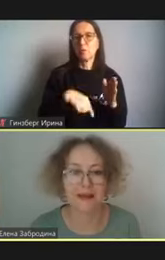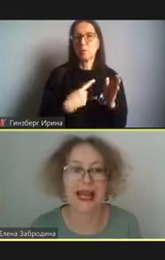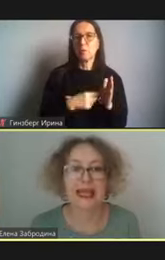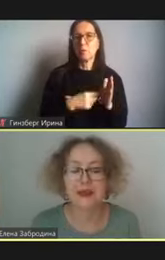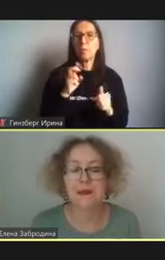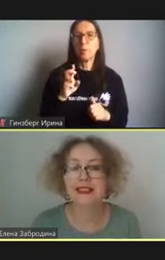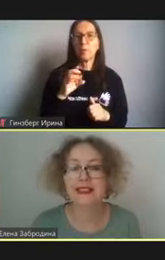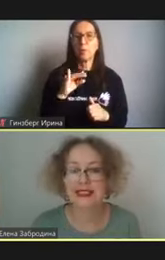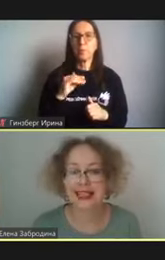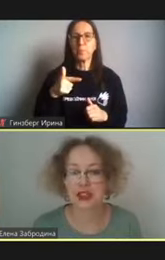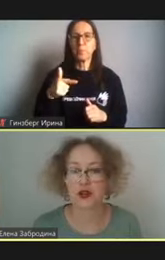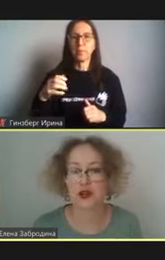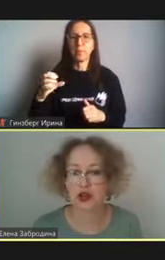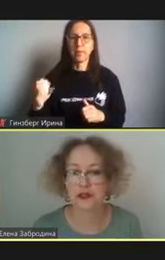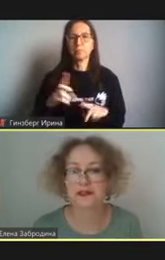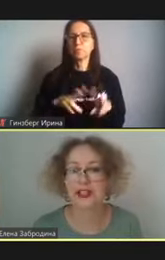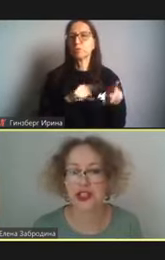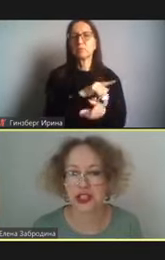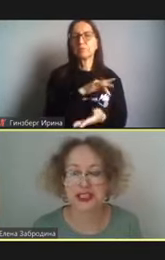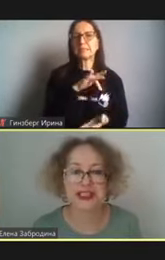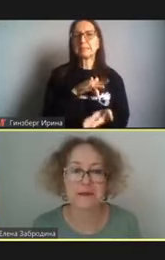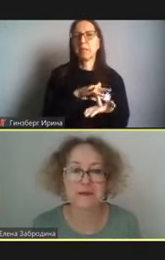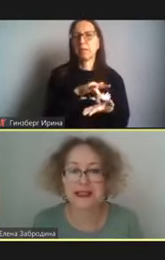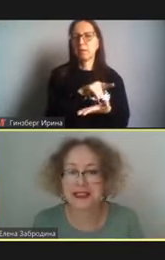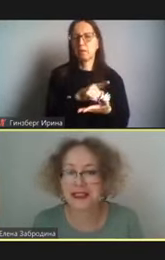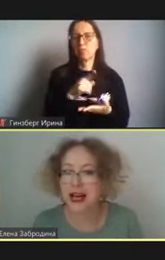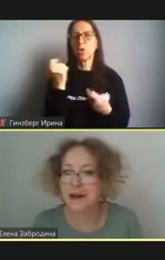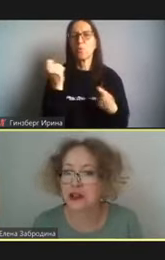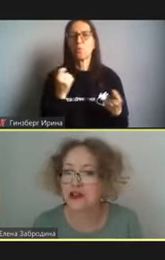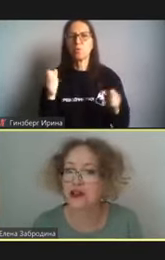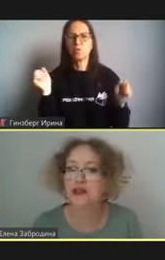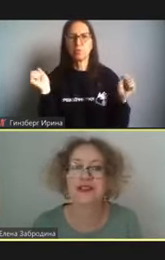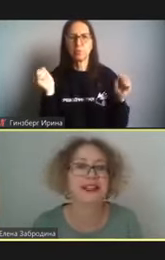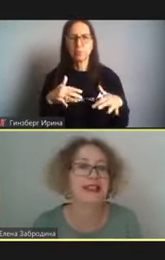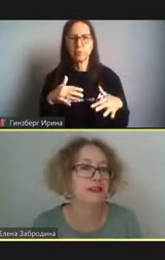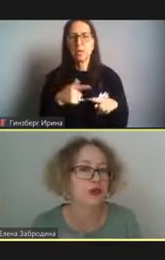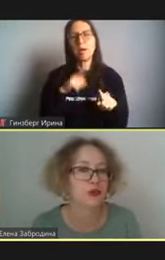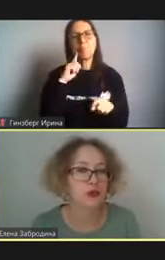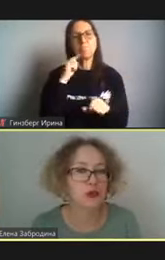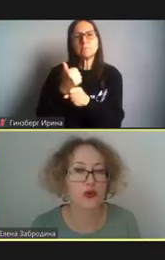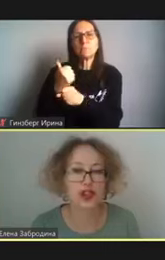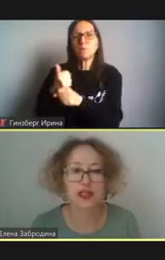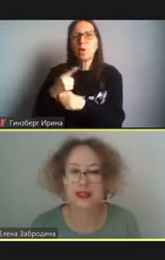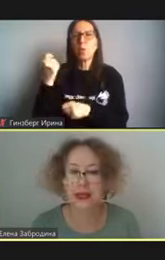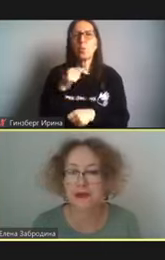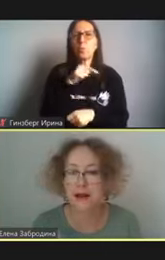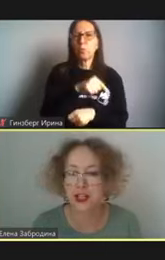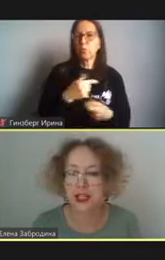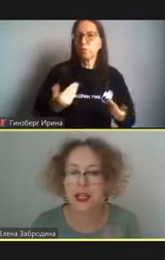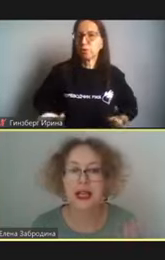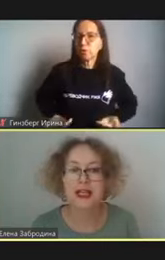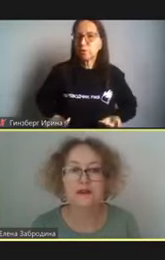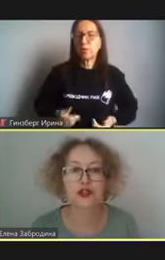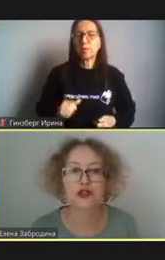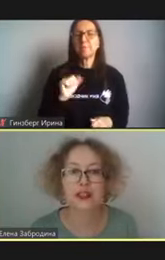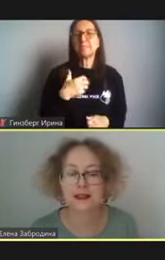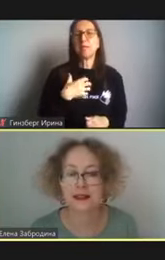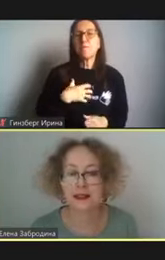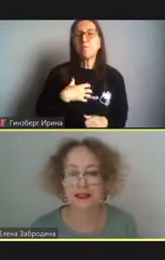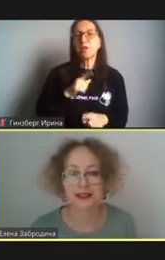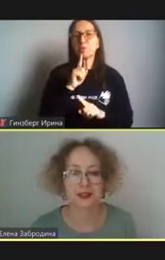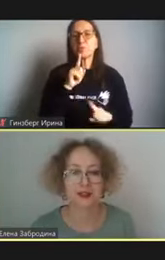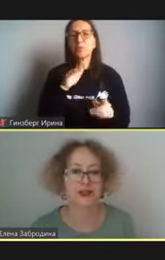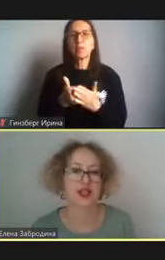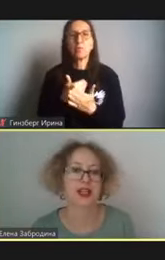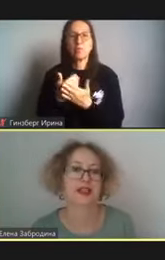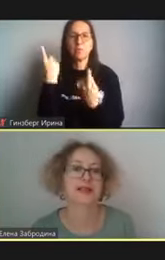Брюгге. Это был центр художественной жизни, там были самые ключевые какие-то вот художники, самые важные инновационные